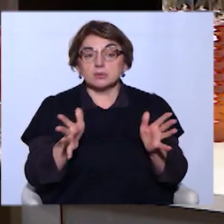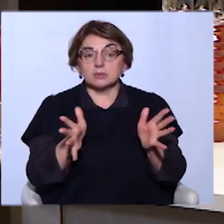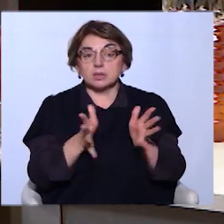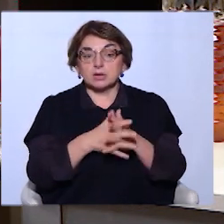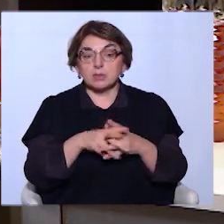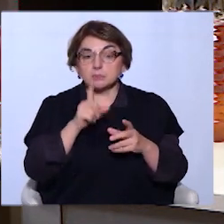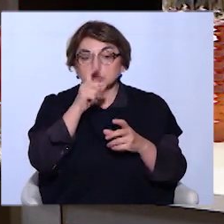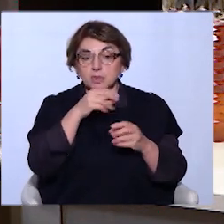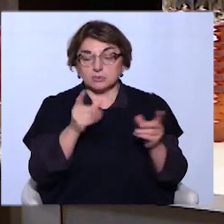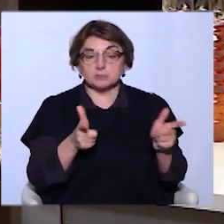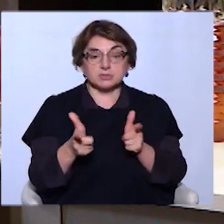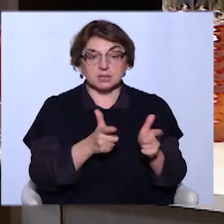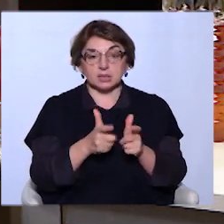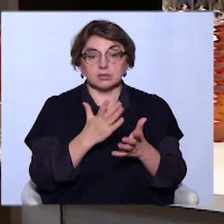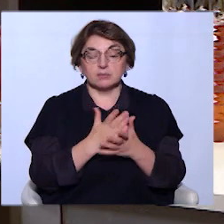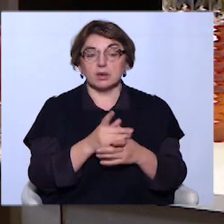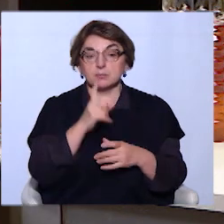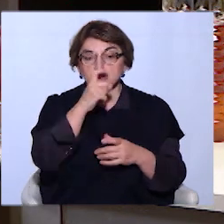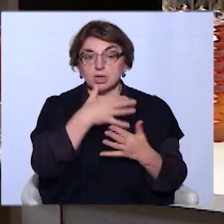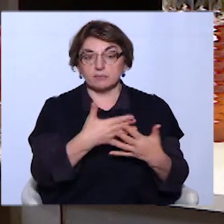ძლიერ განზავებული მჟავები გვაქვს ამისთვის,